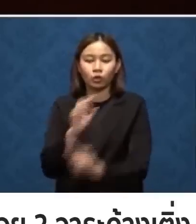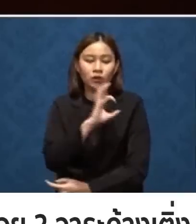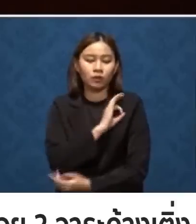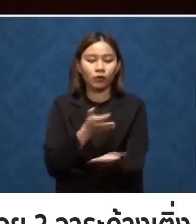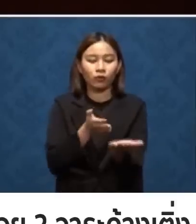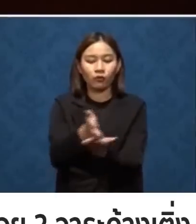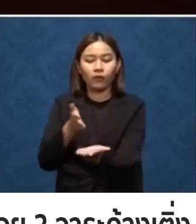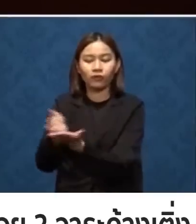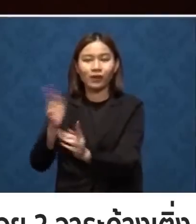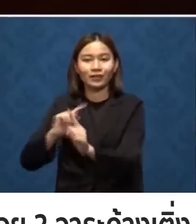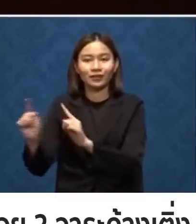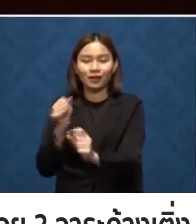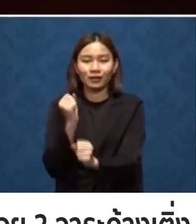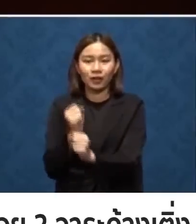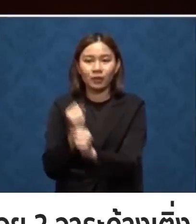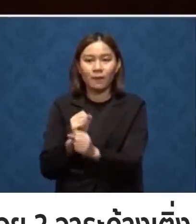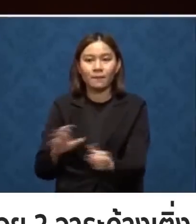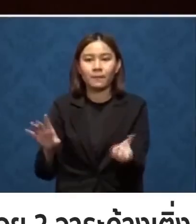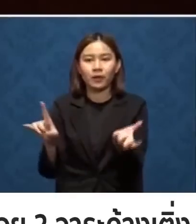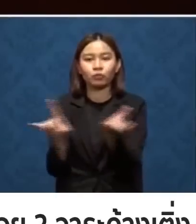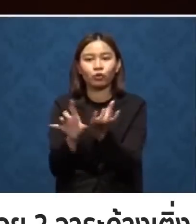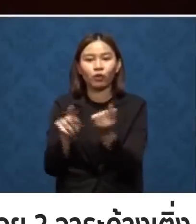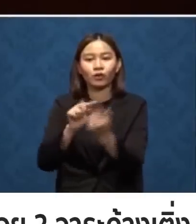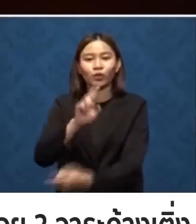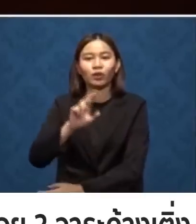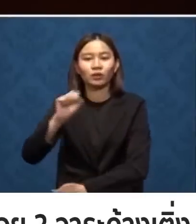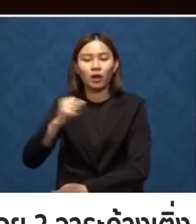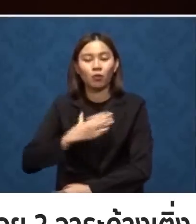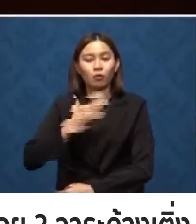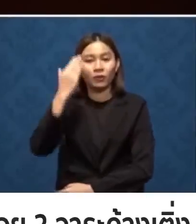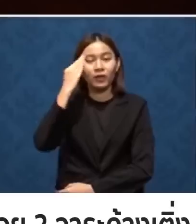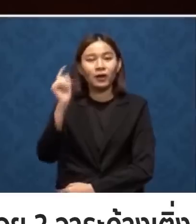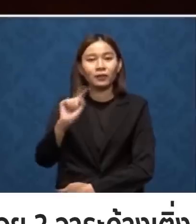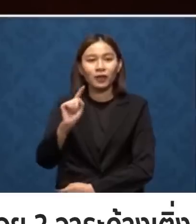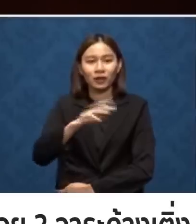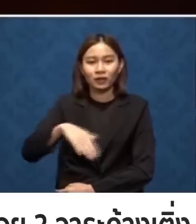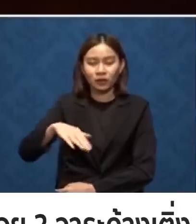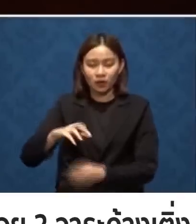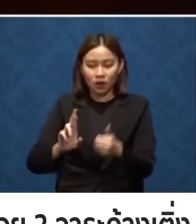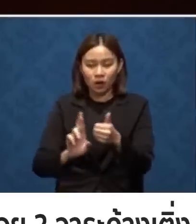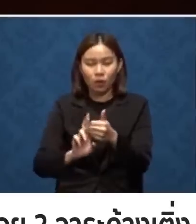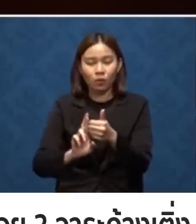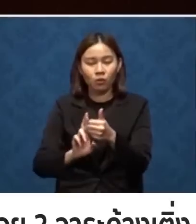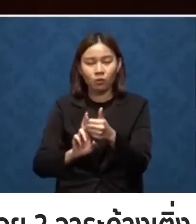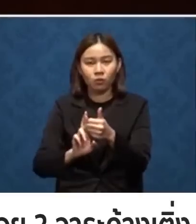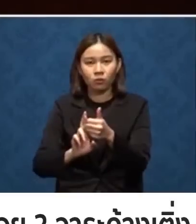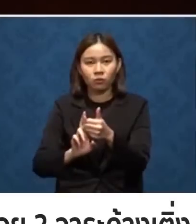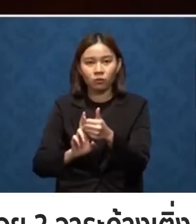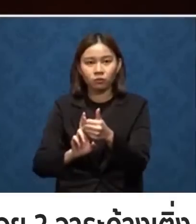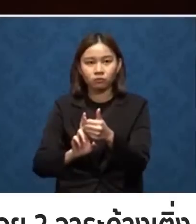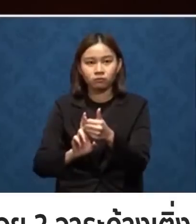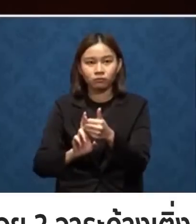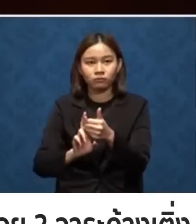วีสอดส่องอีกสักเก้าอี้หนึ่งนะฮะว่าที่หัวหน้าพรรคประชาชาติแต่เมื่อเกมการเมือง